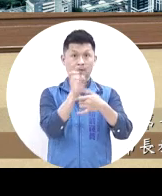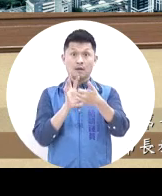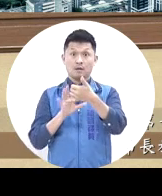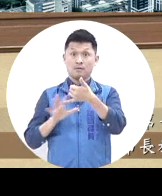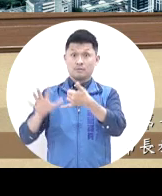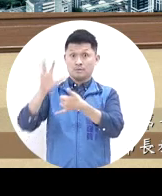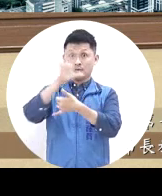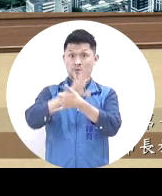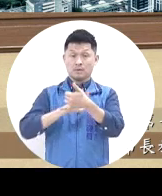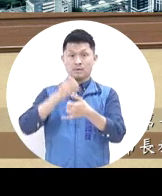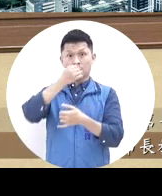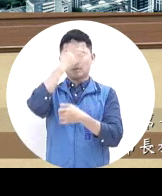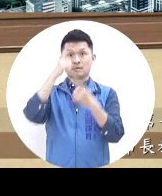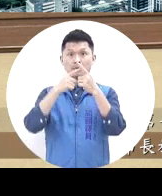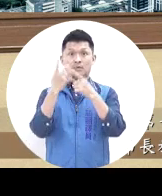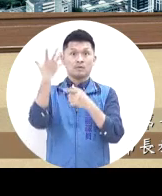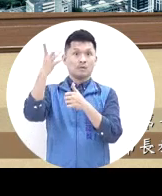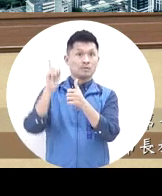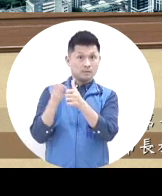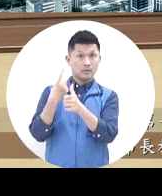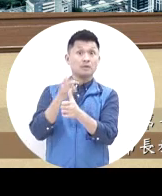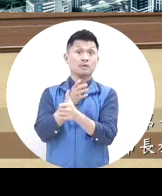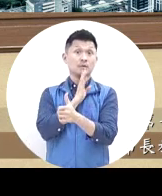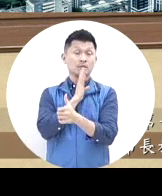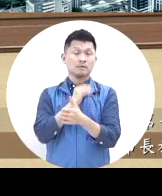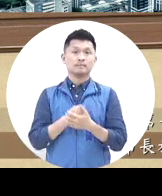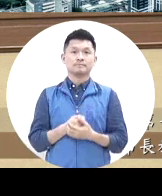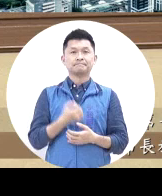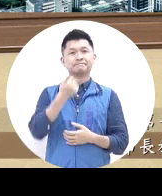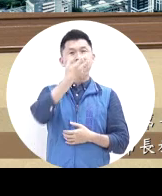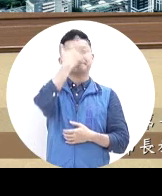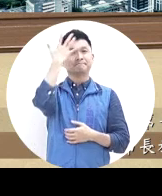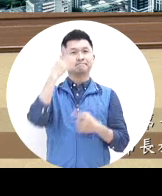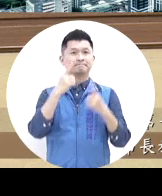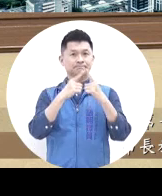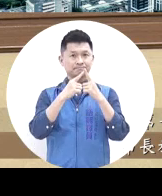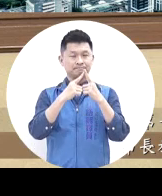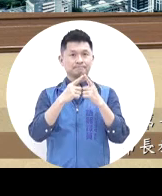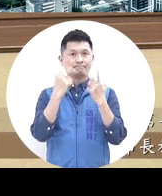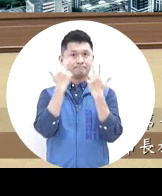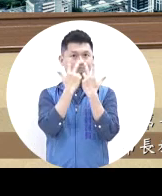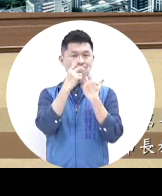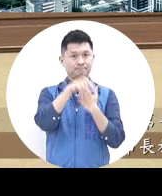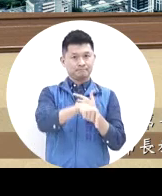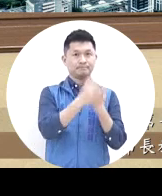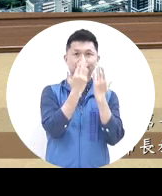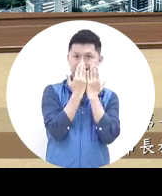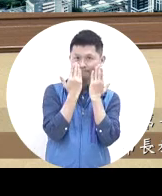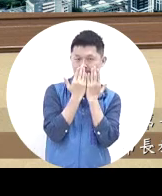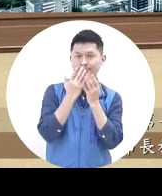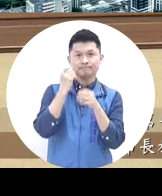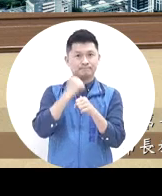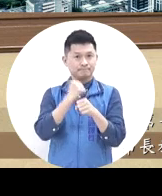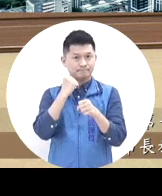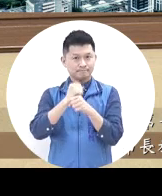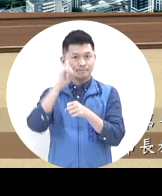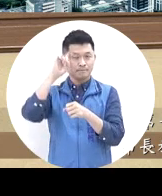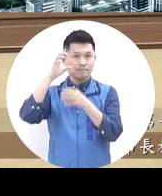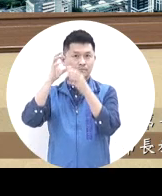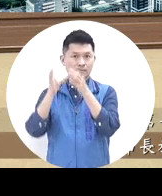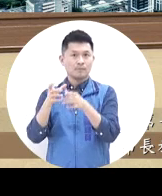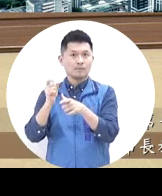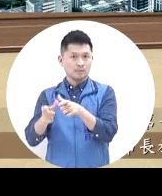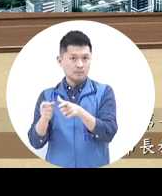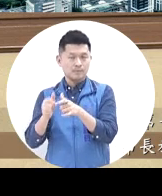行政区，所以各年轻人在新北市有在学、求职、创业、社会青